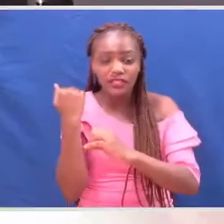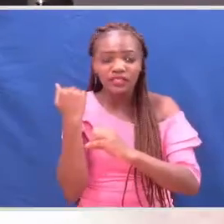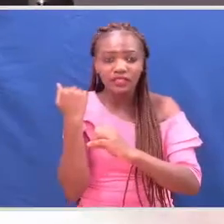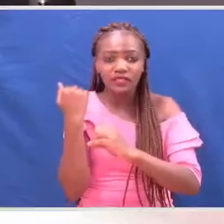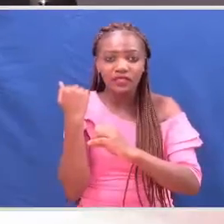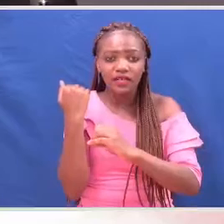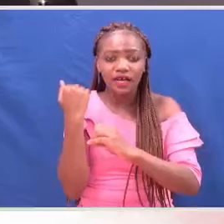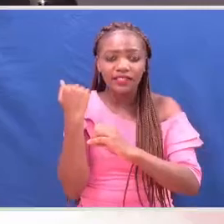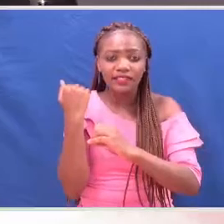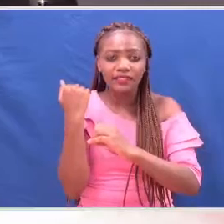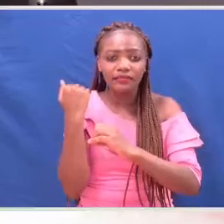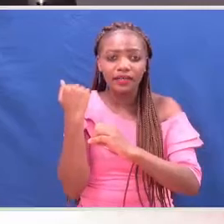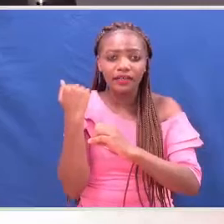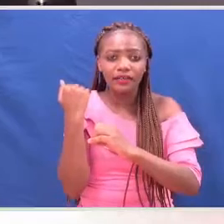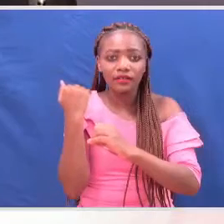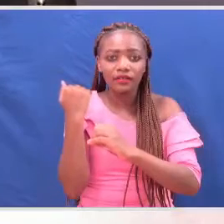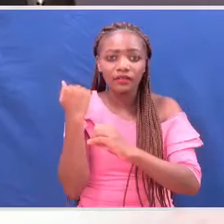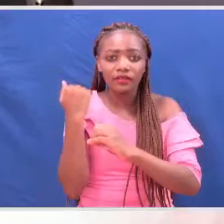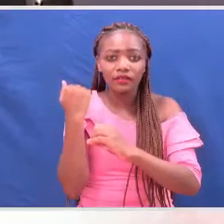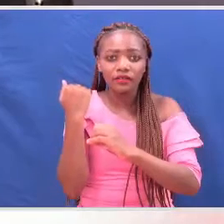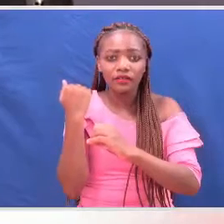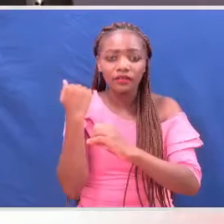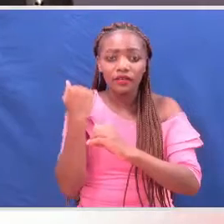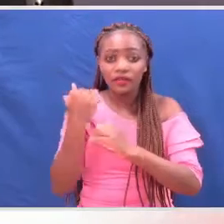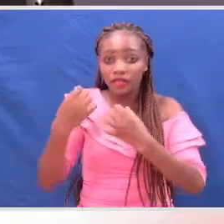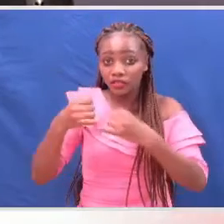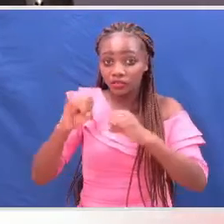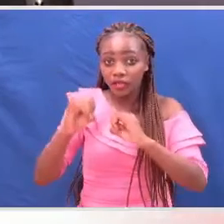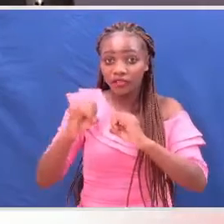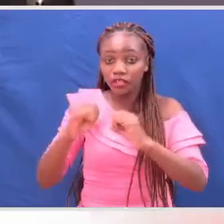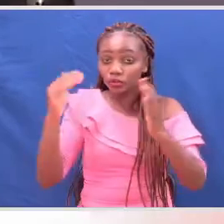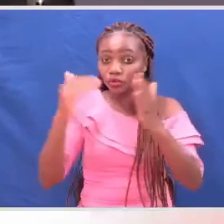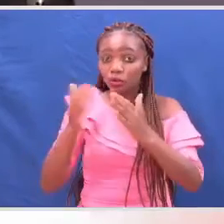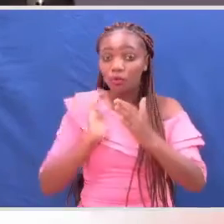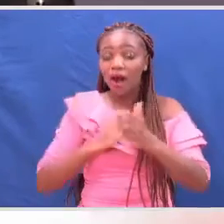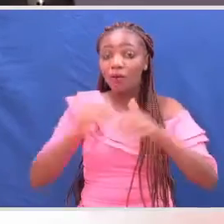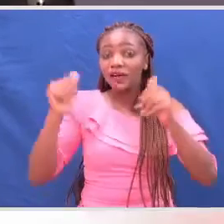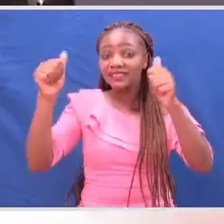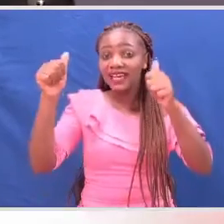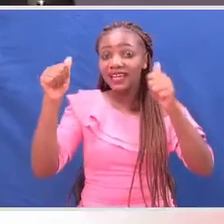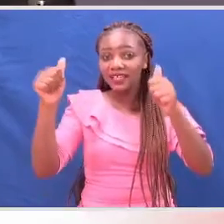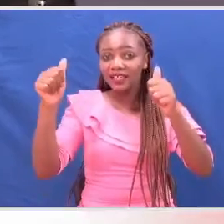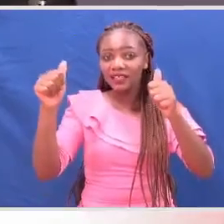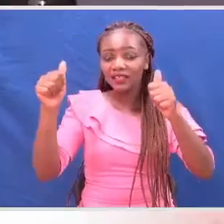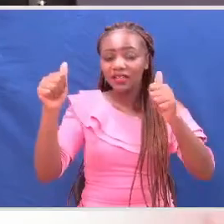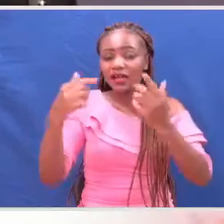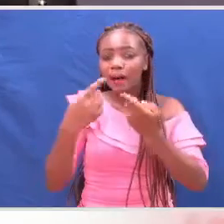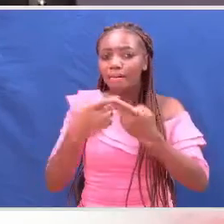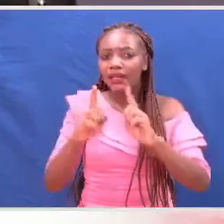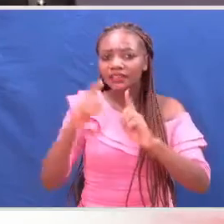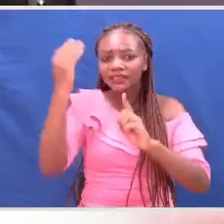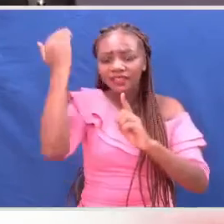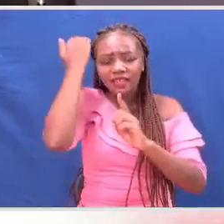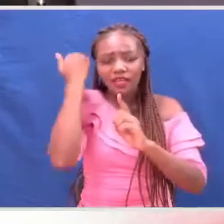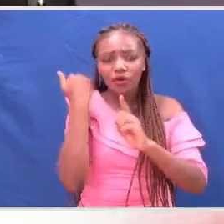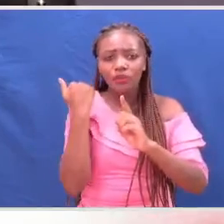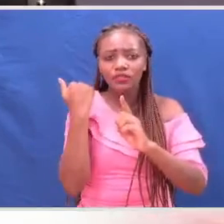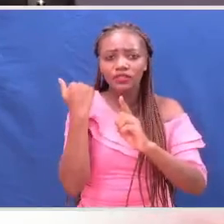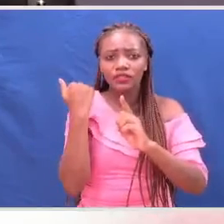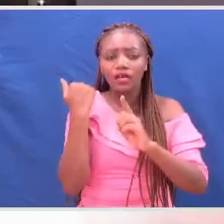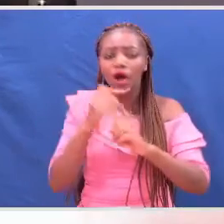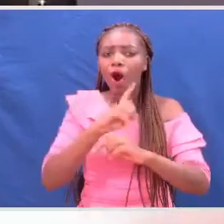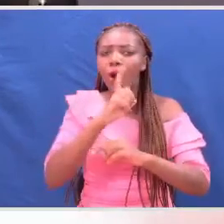labor courts, and get injunctions for our strike. But the courts are